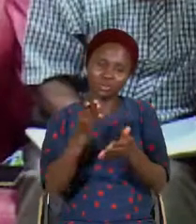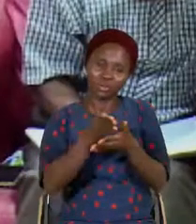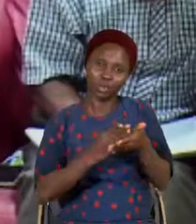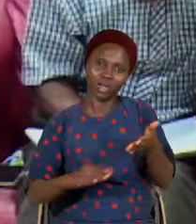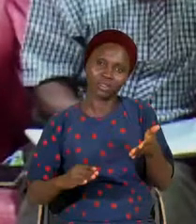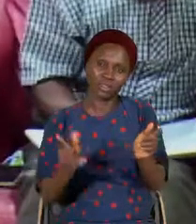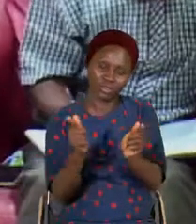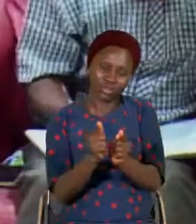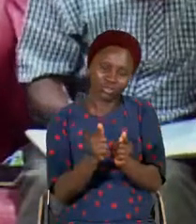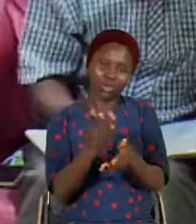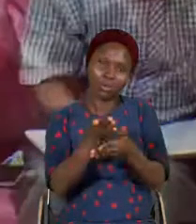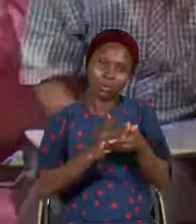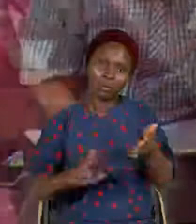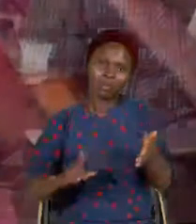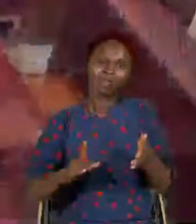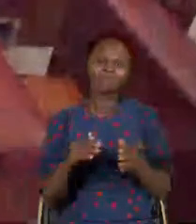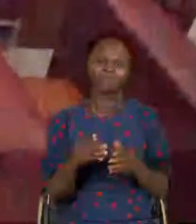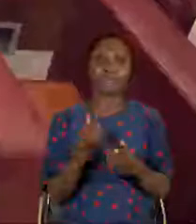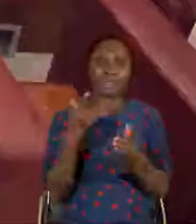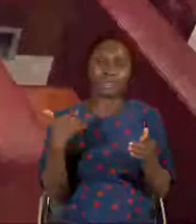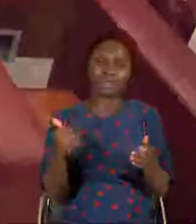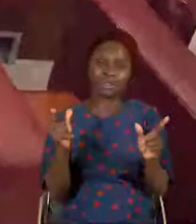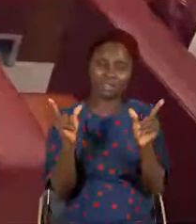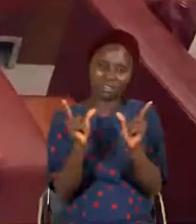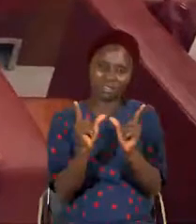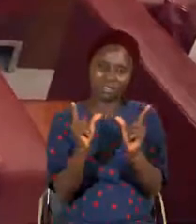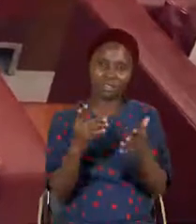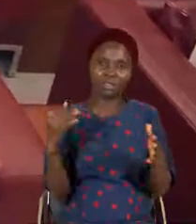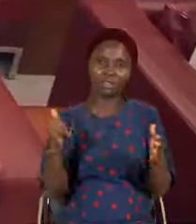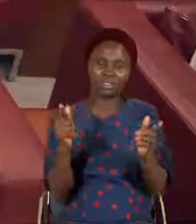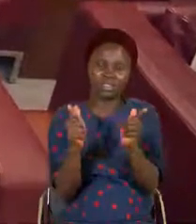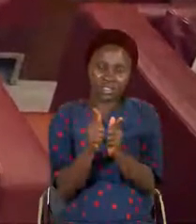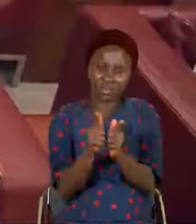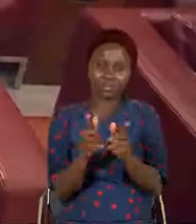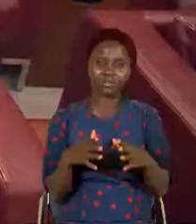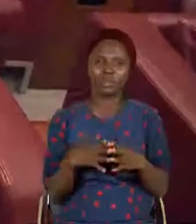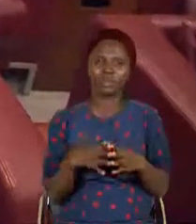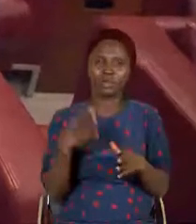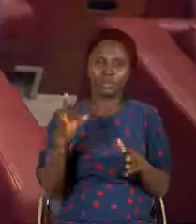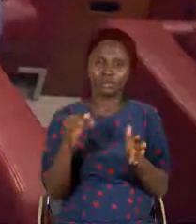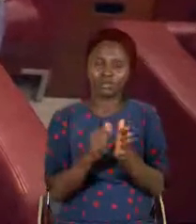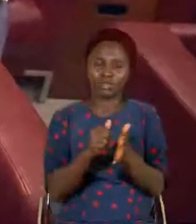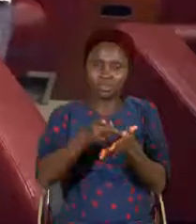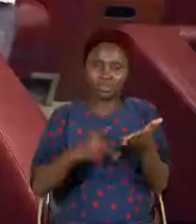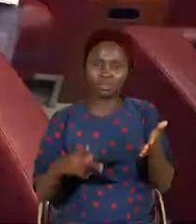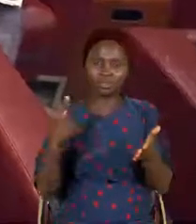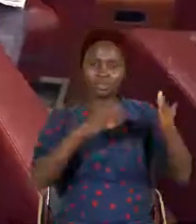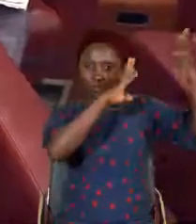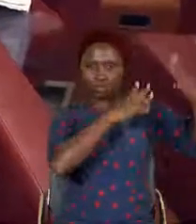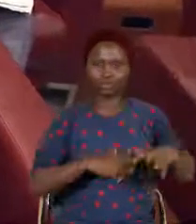petite partie. Vous prenez un fragment, un peu de cet océan. L'océan reste toujours